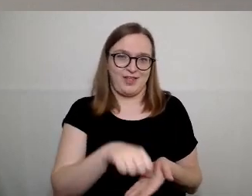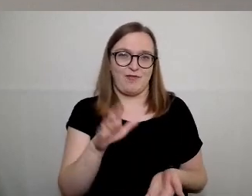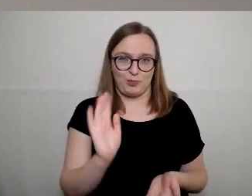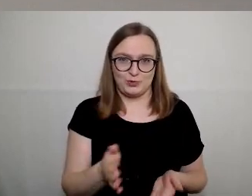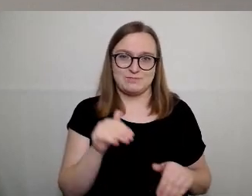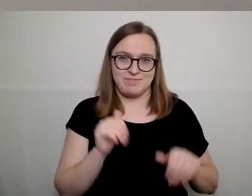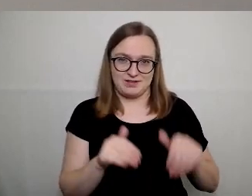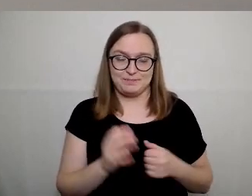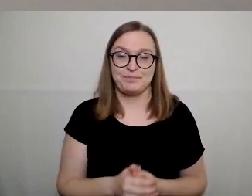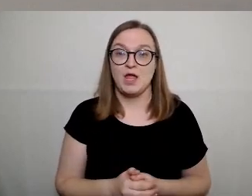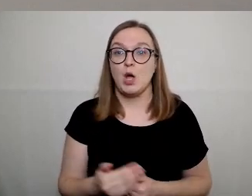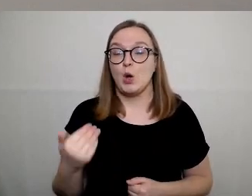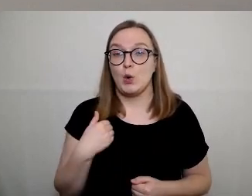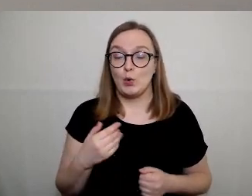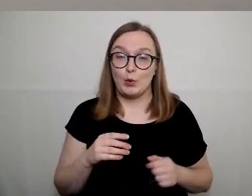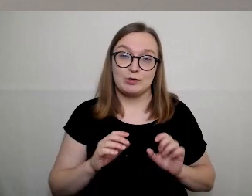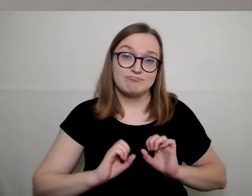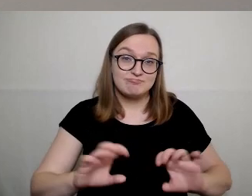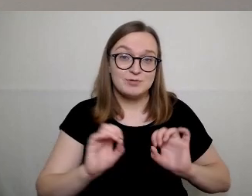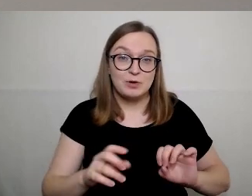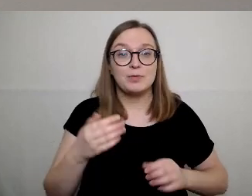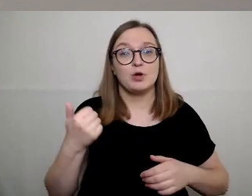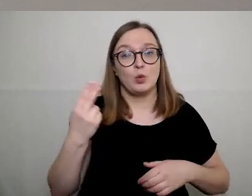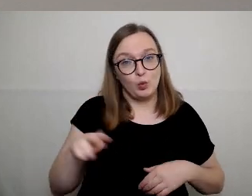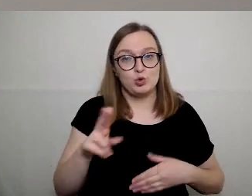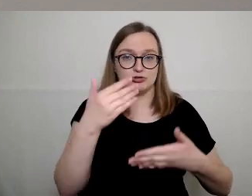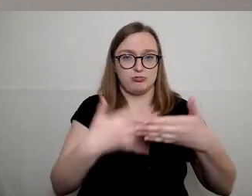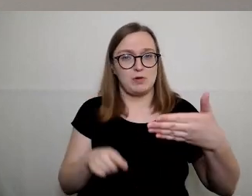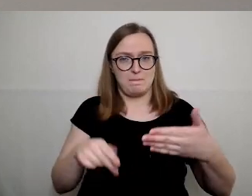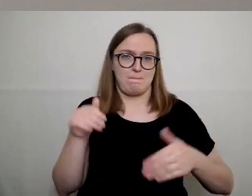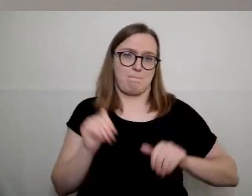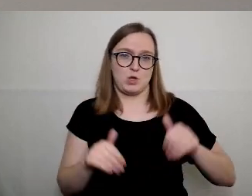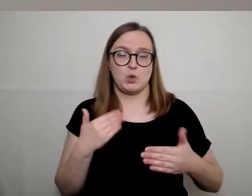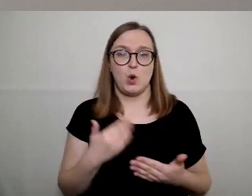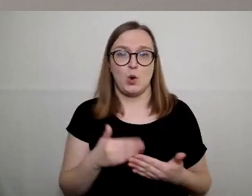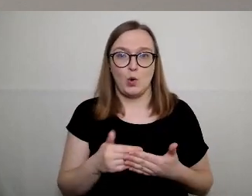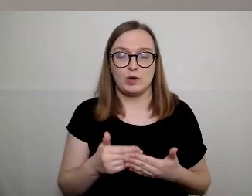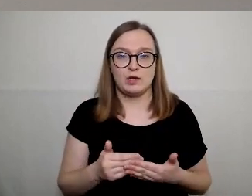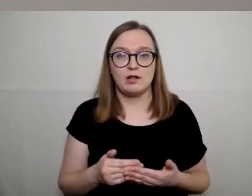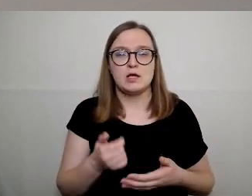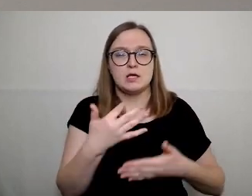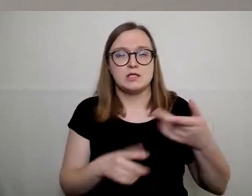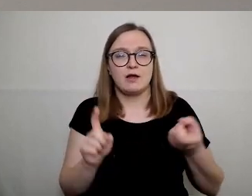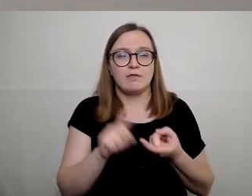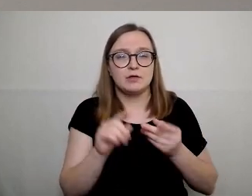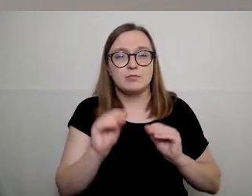Noriu agituoti, balsuoti už juos, kadangi sąrašas yra subalansuotas ne tik išmintimi, bet ir